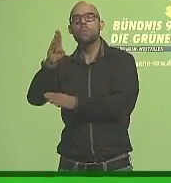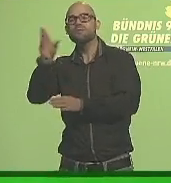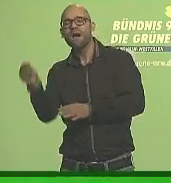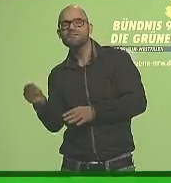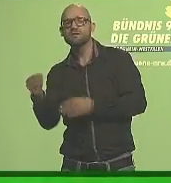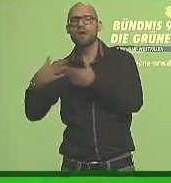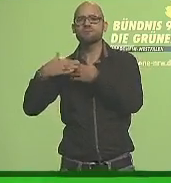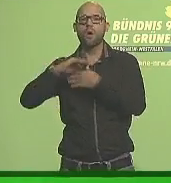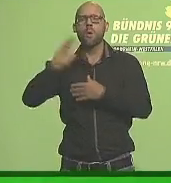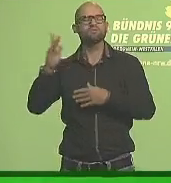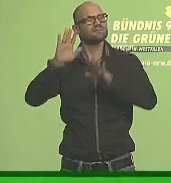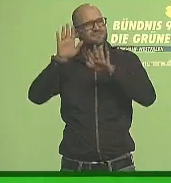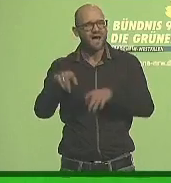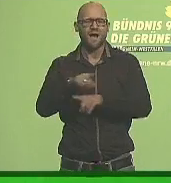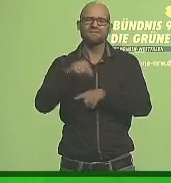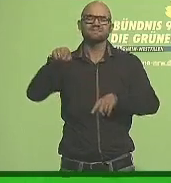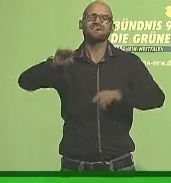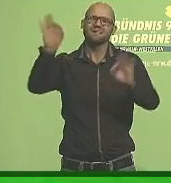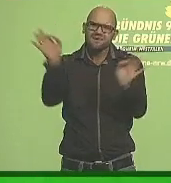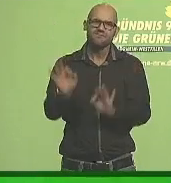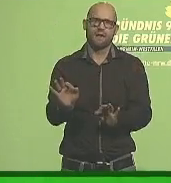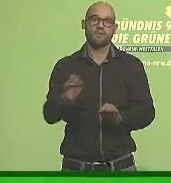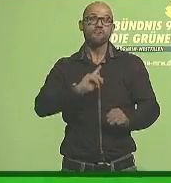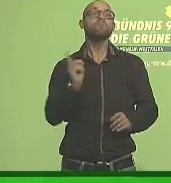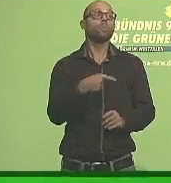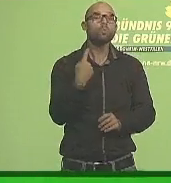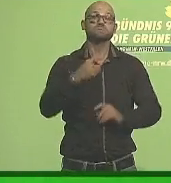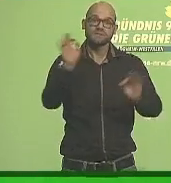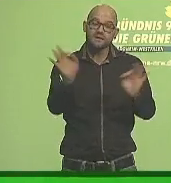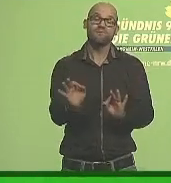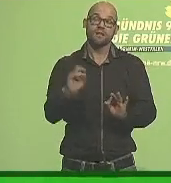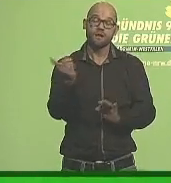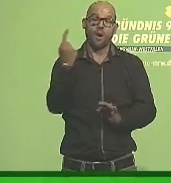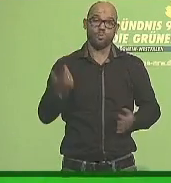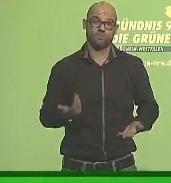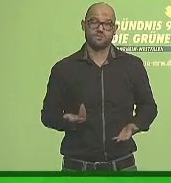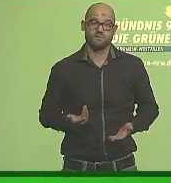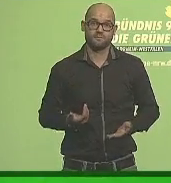werden. Das ist gefährlich, auch für uns.